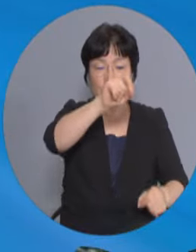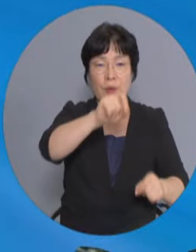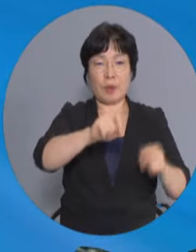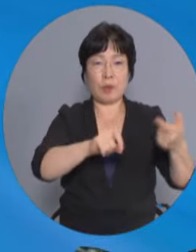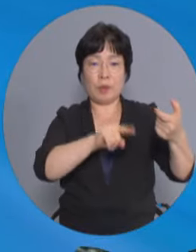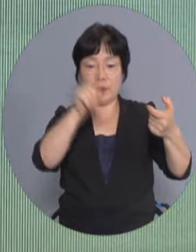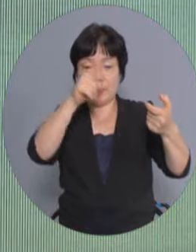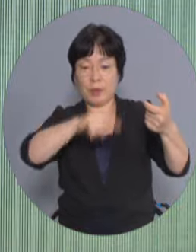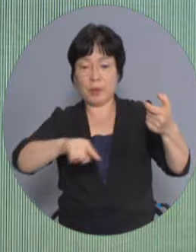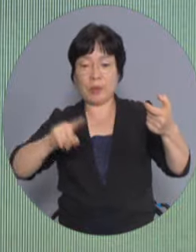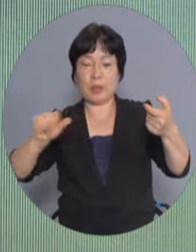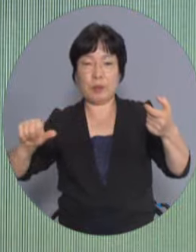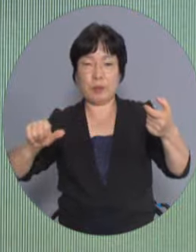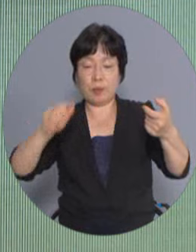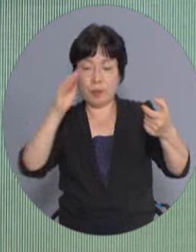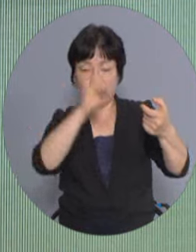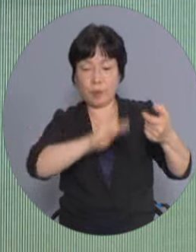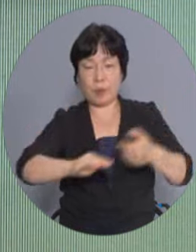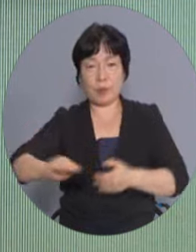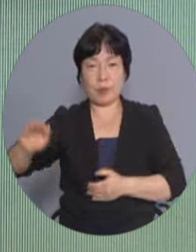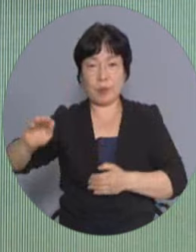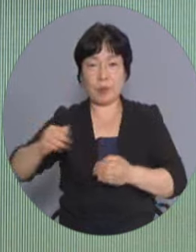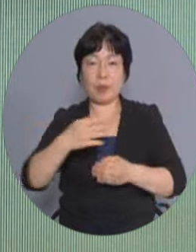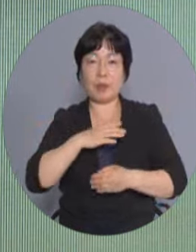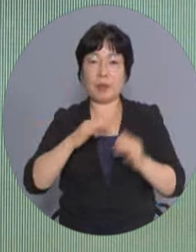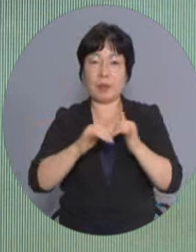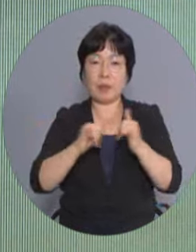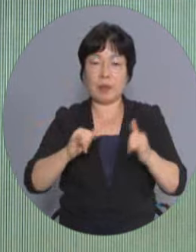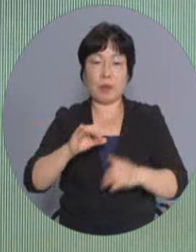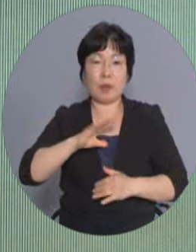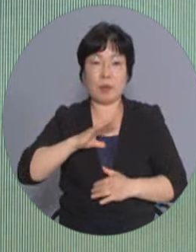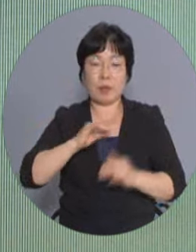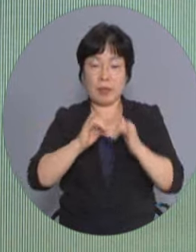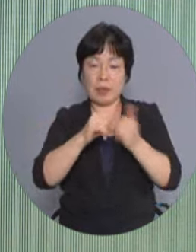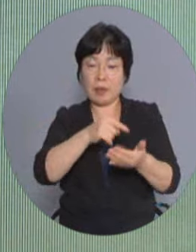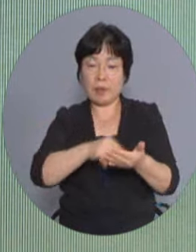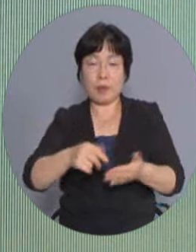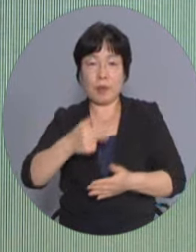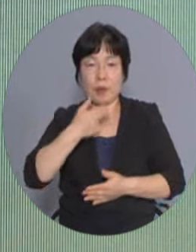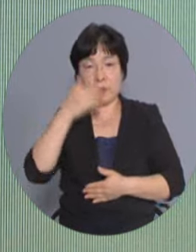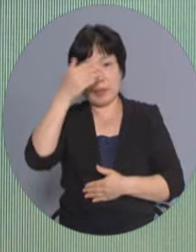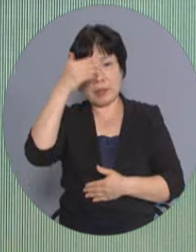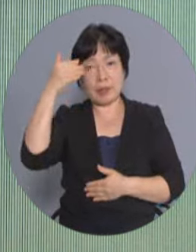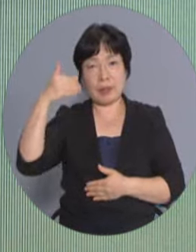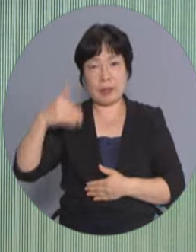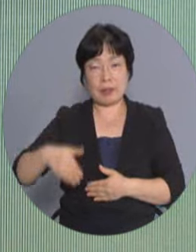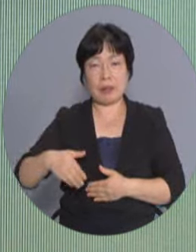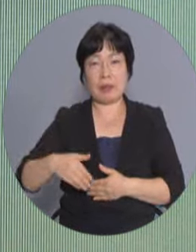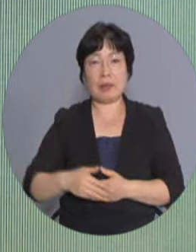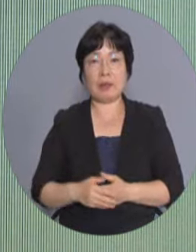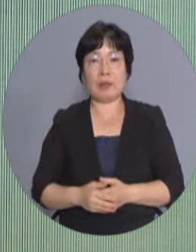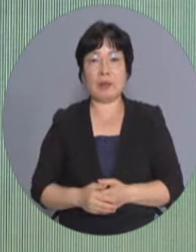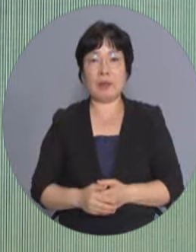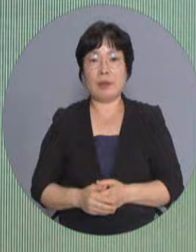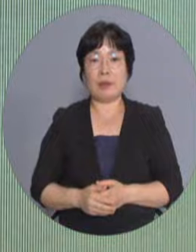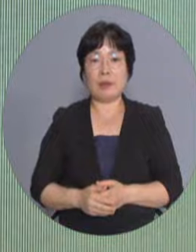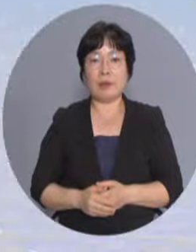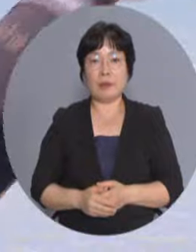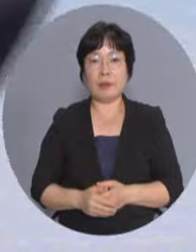처진 겁니다 놀란 인근 섬 주민들도 인명 피해가 없는 걸 확인한 뒤에야 가슴을